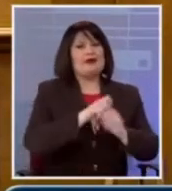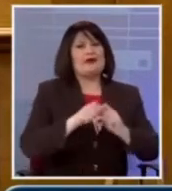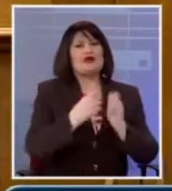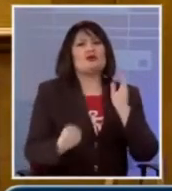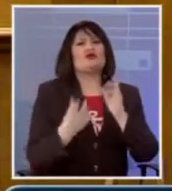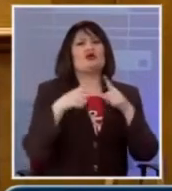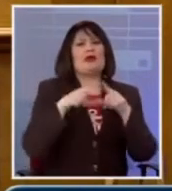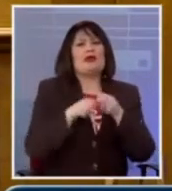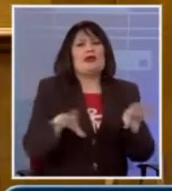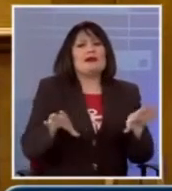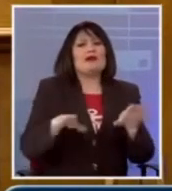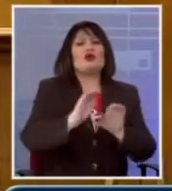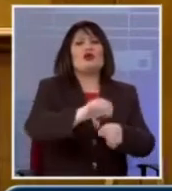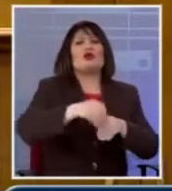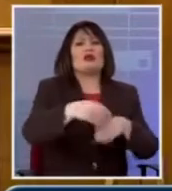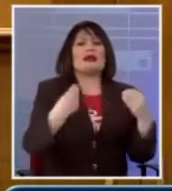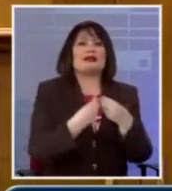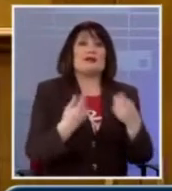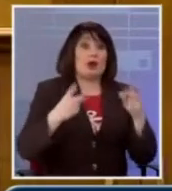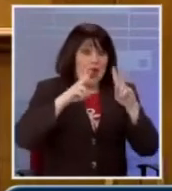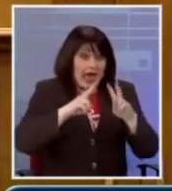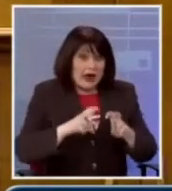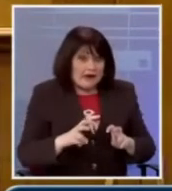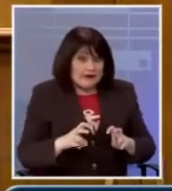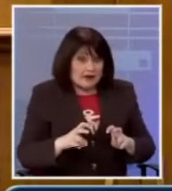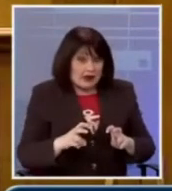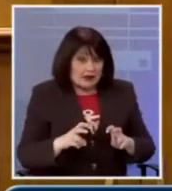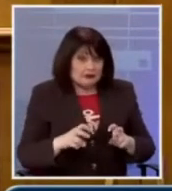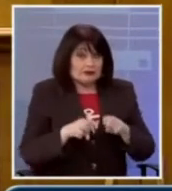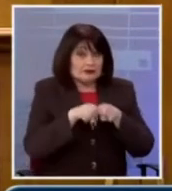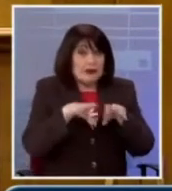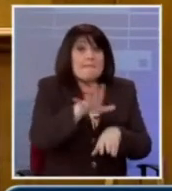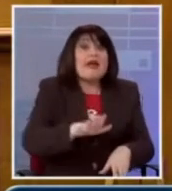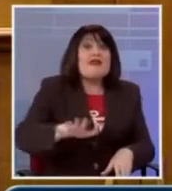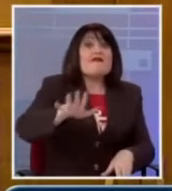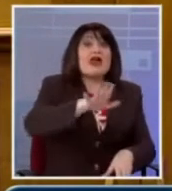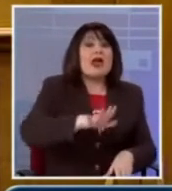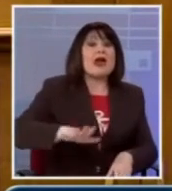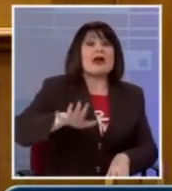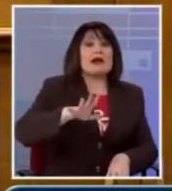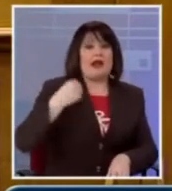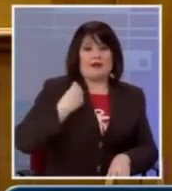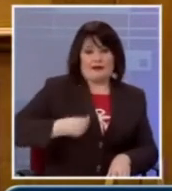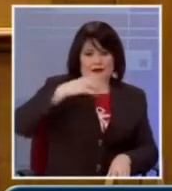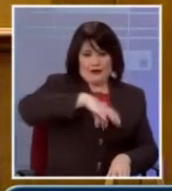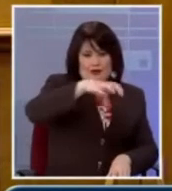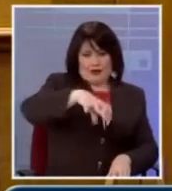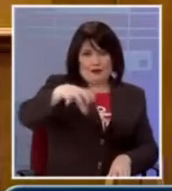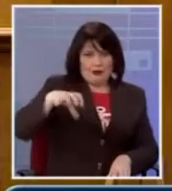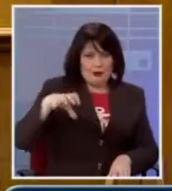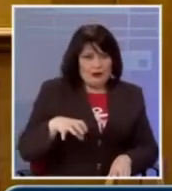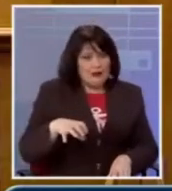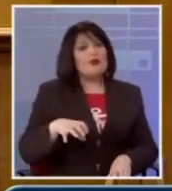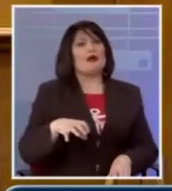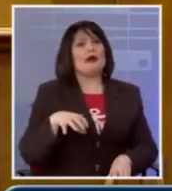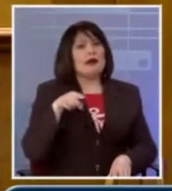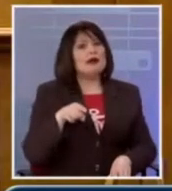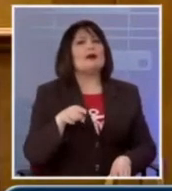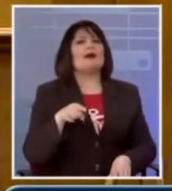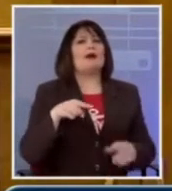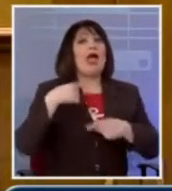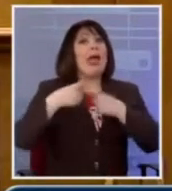δίκτυο γεωργικών εφαρμογών και έρευνας απλωμένο στην περιφέρεια και σε κάθε δήμο, στο οποίο θα υπηρετούν